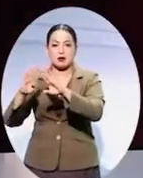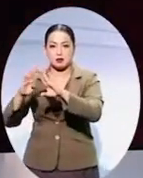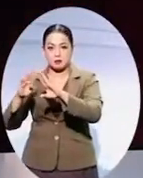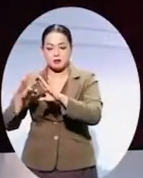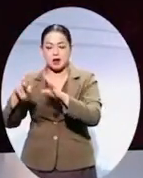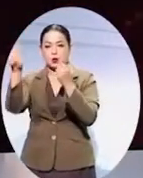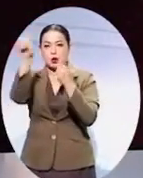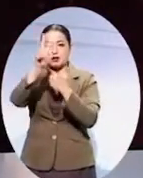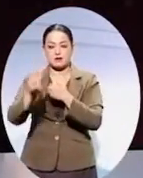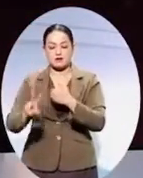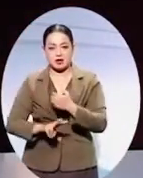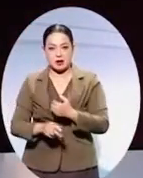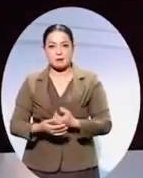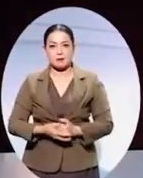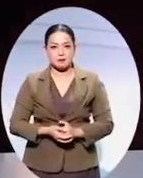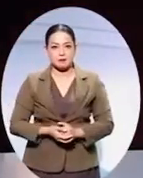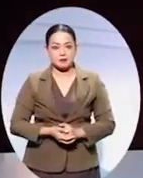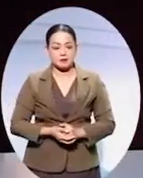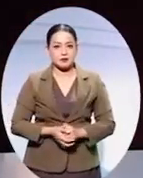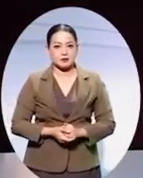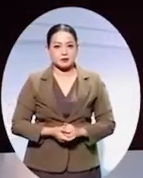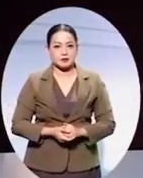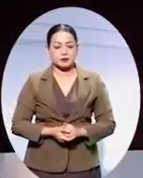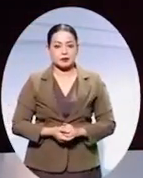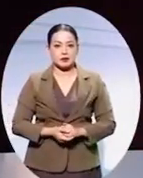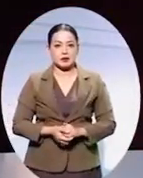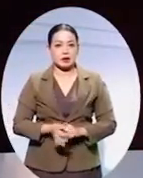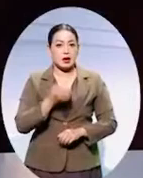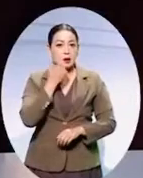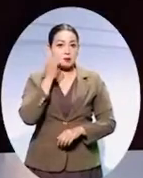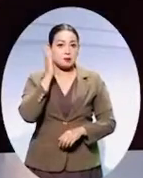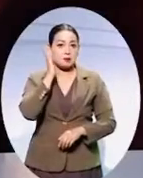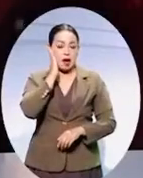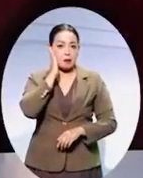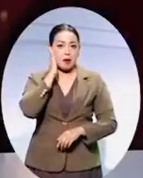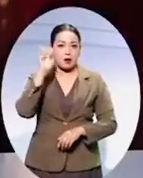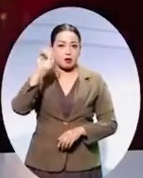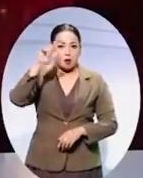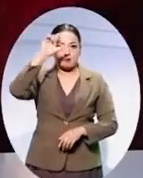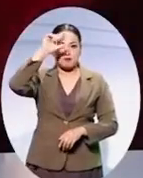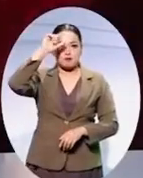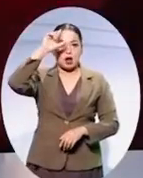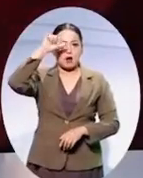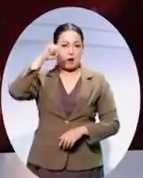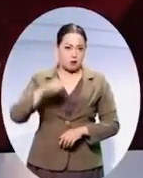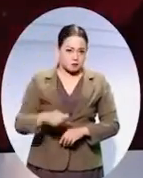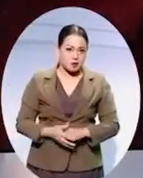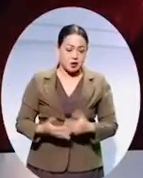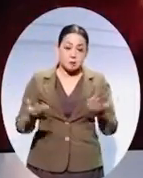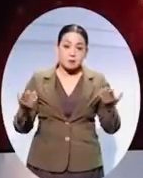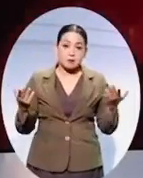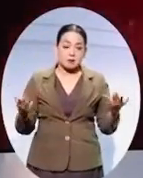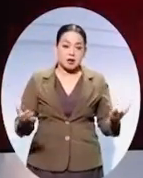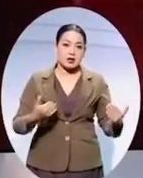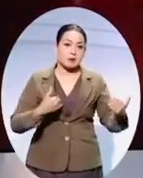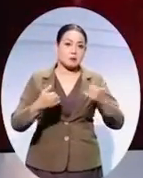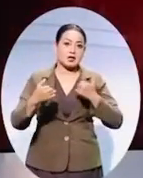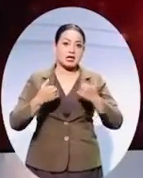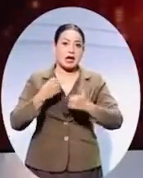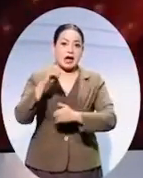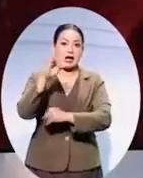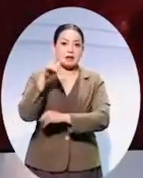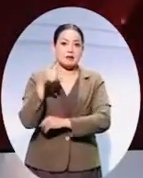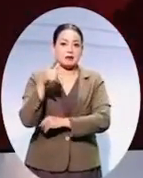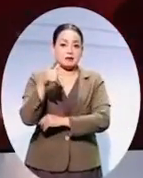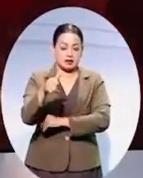Trong khi nhiều bậc cha mẹ đang lo lắng về việc sẽ chăm sóc con cái thế nào, gửi con ở đâu để đảm bảo an toàn và nhất là phải tạo cho trẻ môi